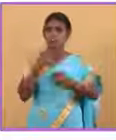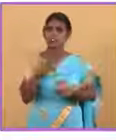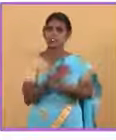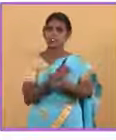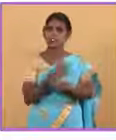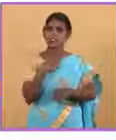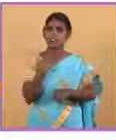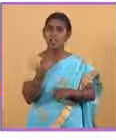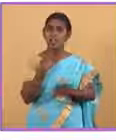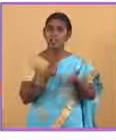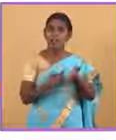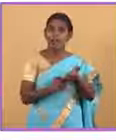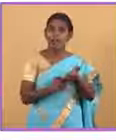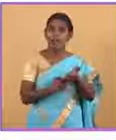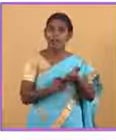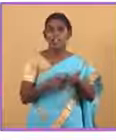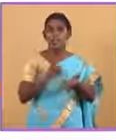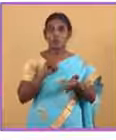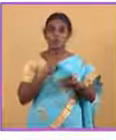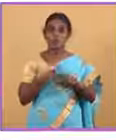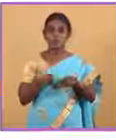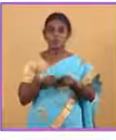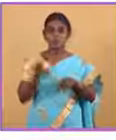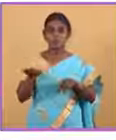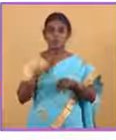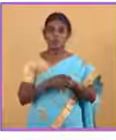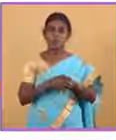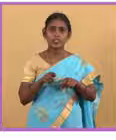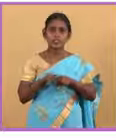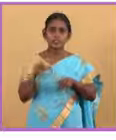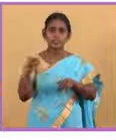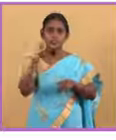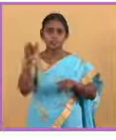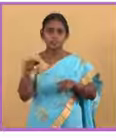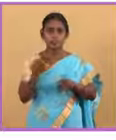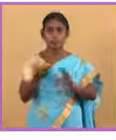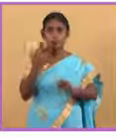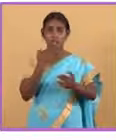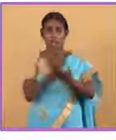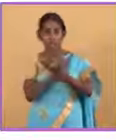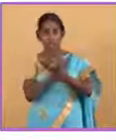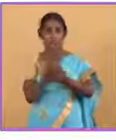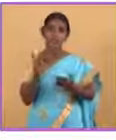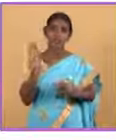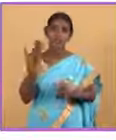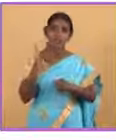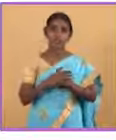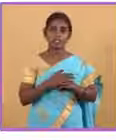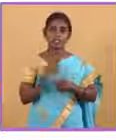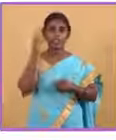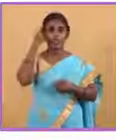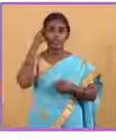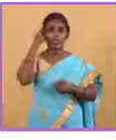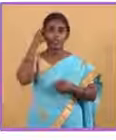ரா இளங்குமரனார் ஆவார். இவர் தமிழ் மீது மிகுந்த பற்று கொண்டவர். திருநெல்வேலி மாவட்டத்துக்கு அருகிலுள்ள